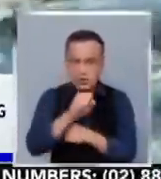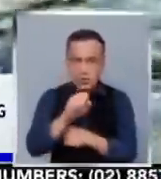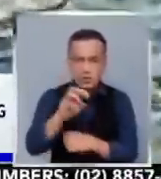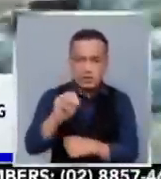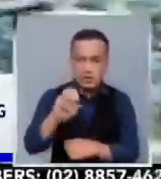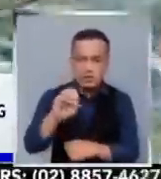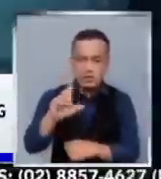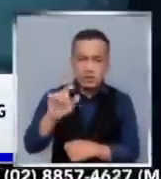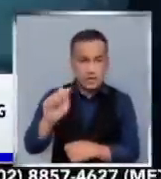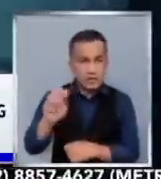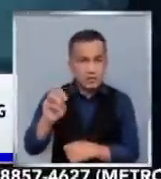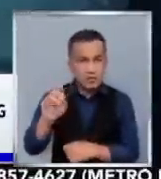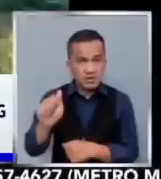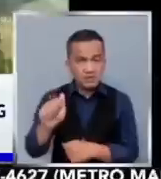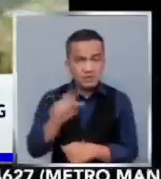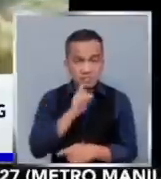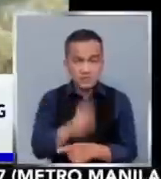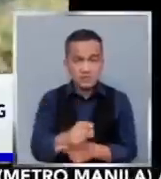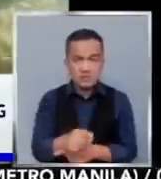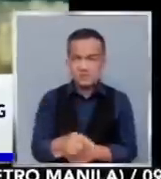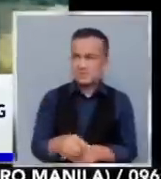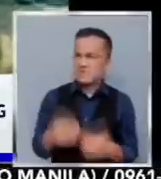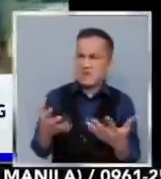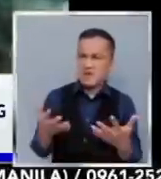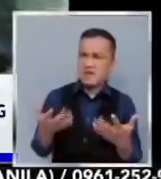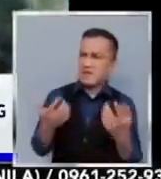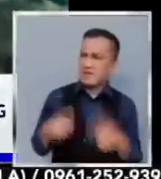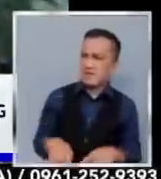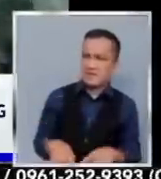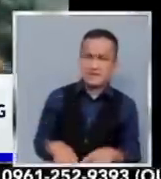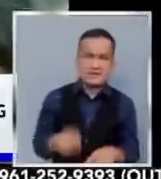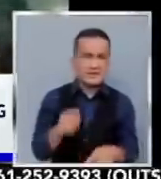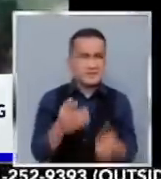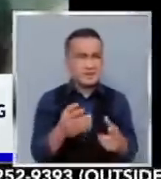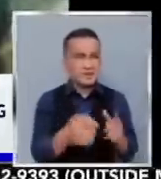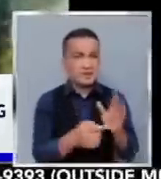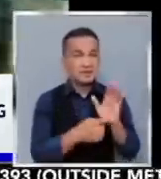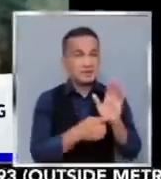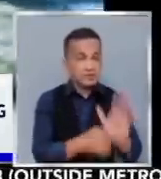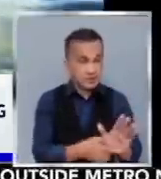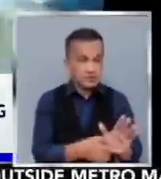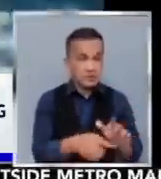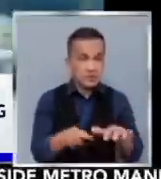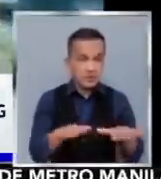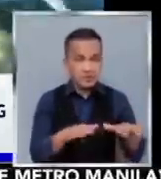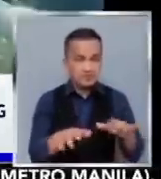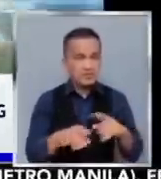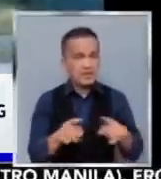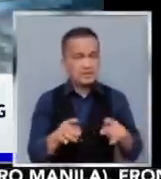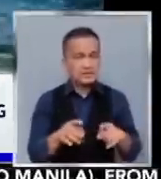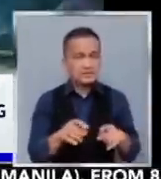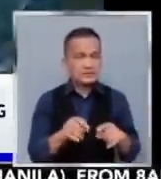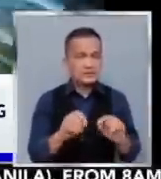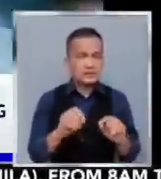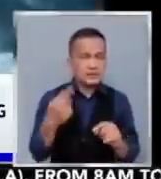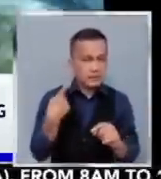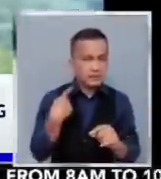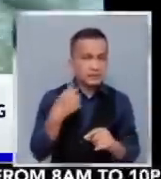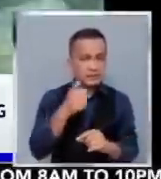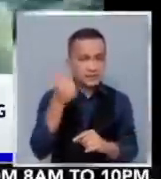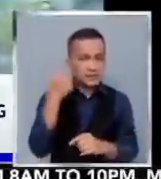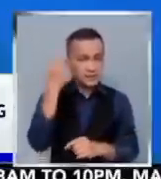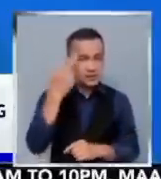kaya? Wala po namang nangyari noon. Maari indikasyon ito ng mga paggalaw pero may mga ibang rason kung bakit